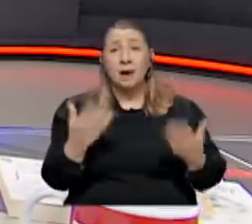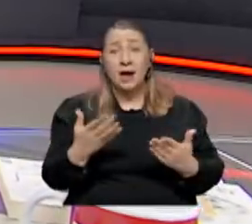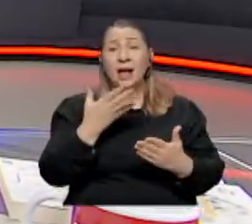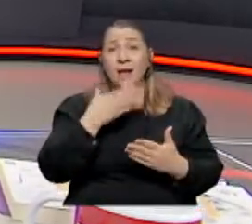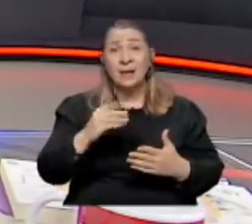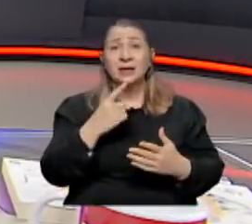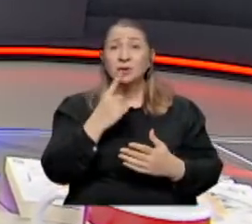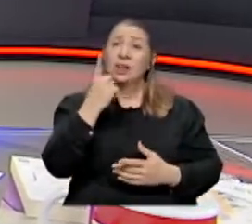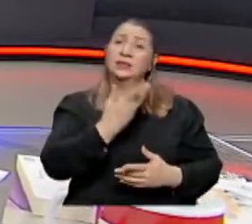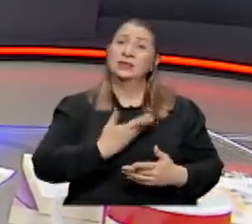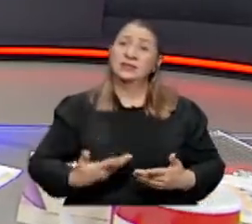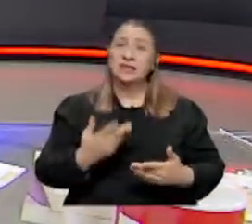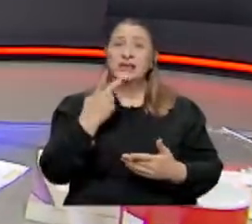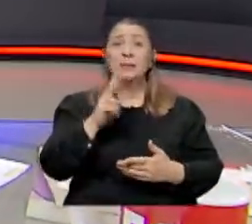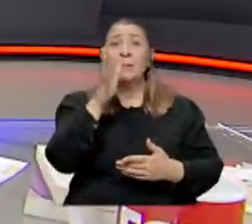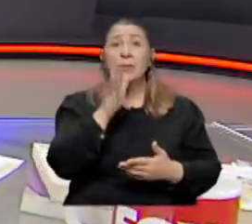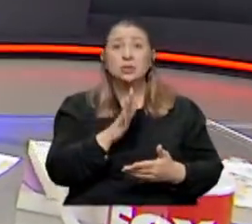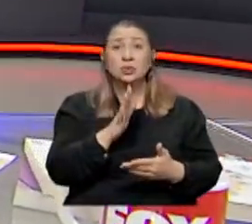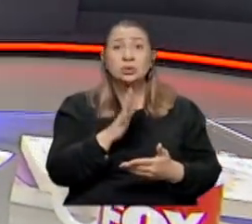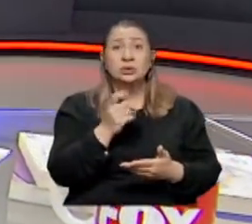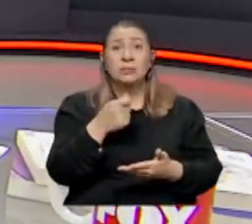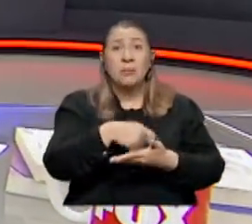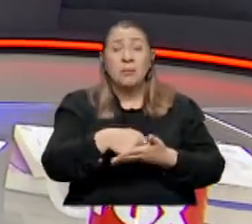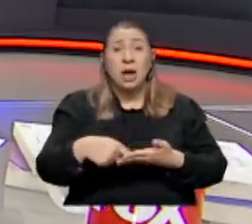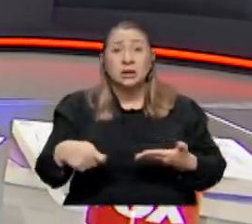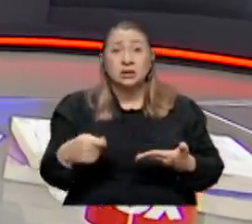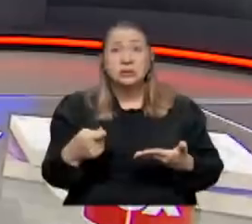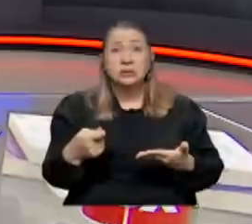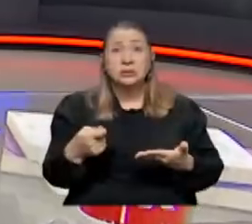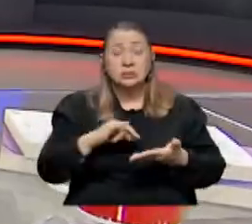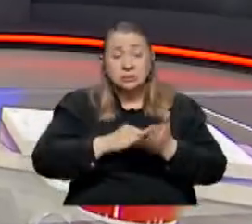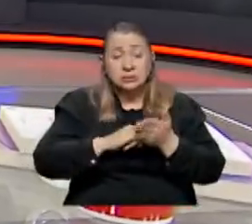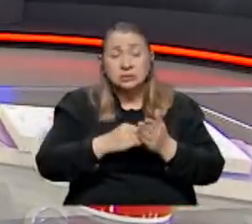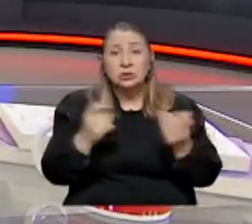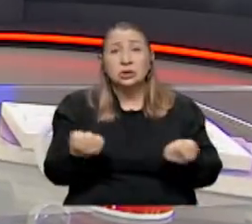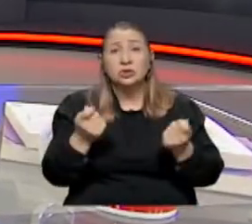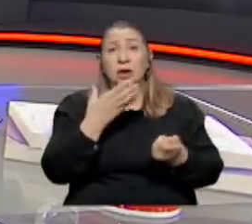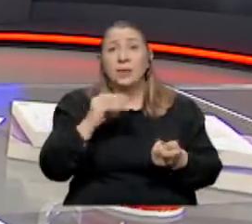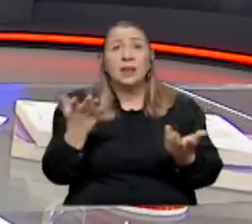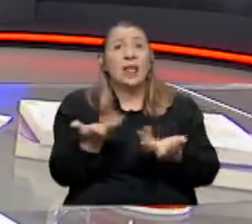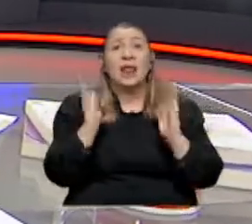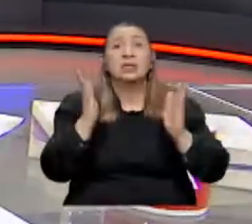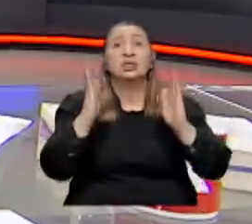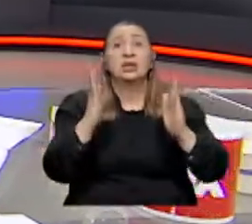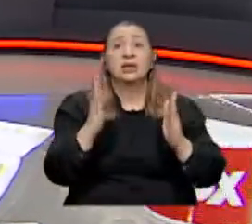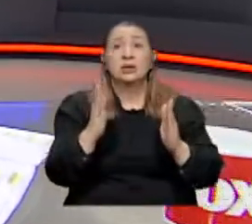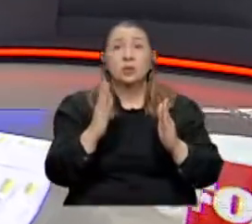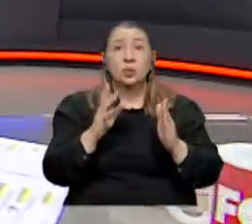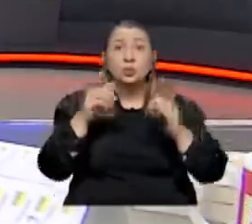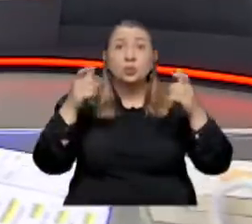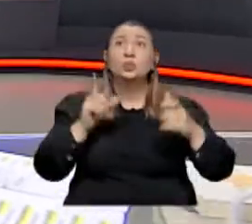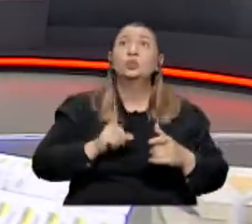bari emekleri de söyleyin Allah aşkına 2500 lira ile emekliler nereye gidecek